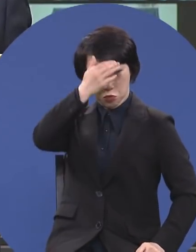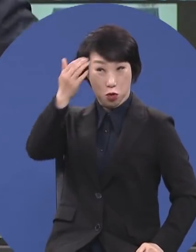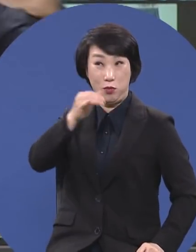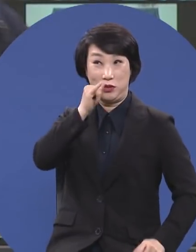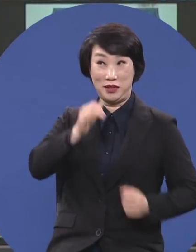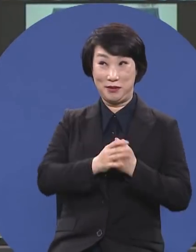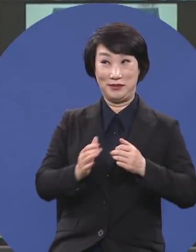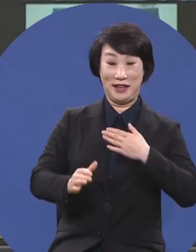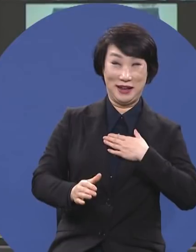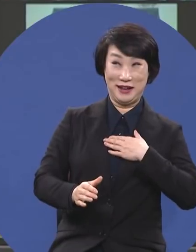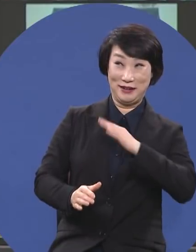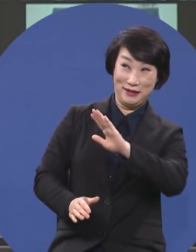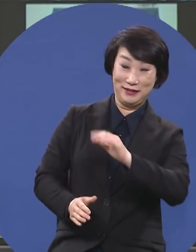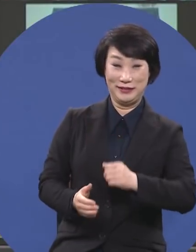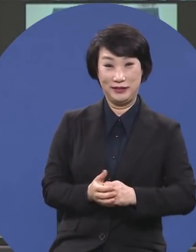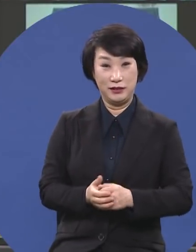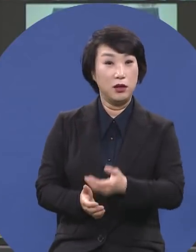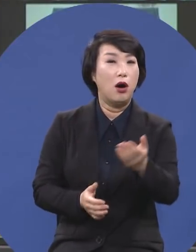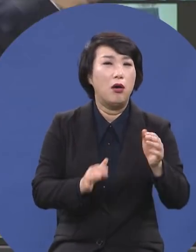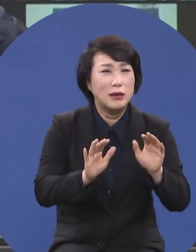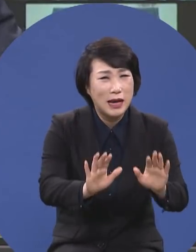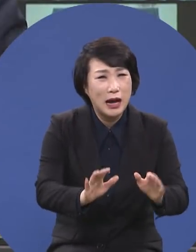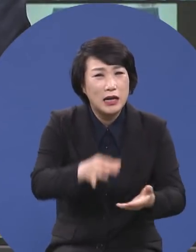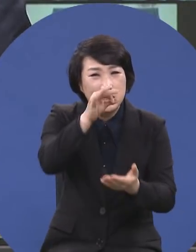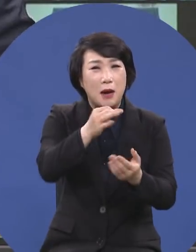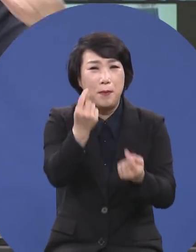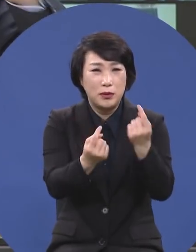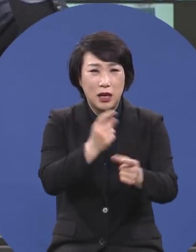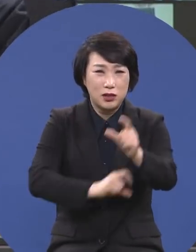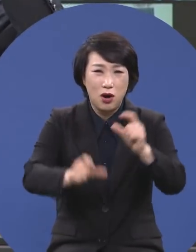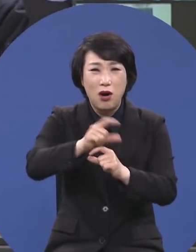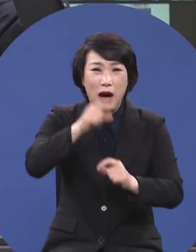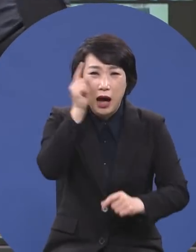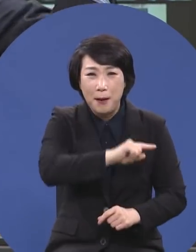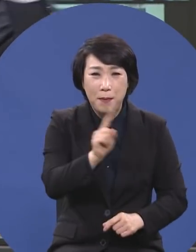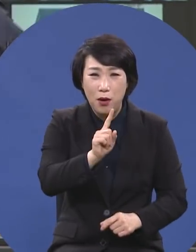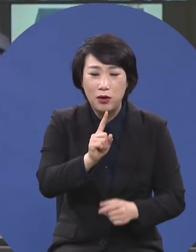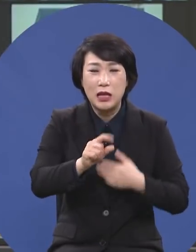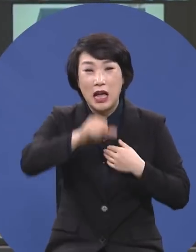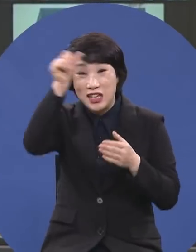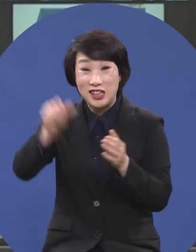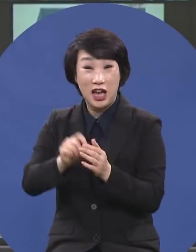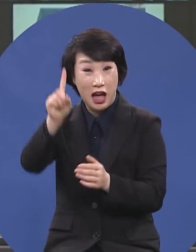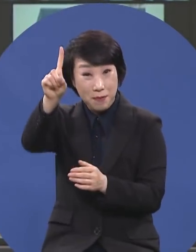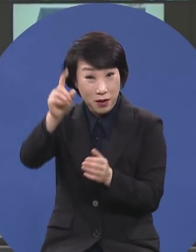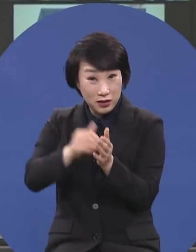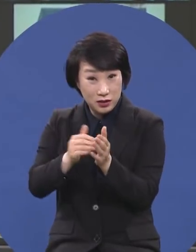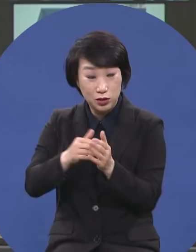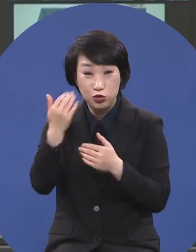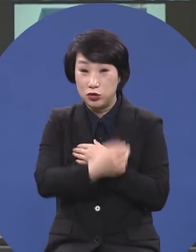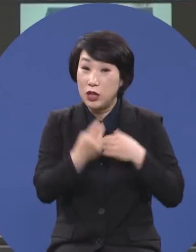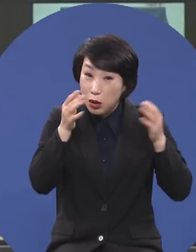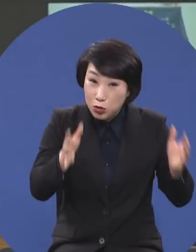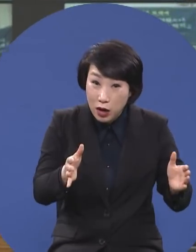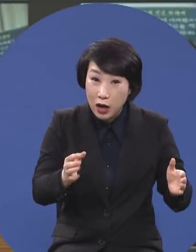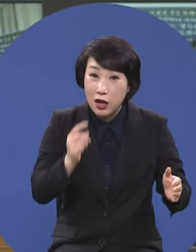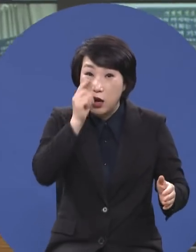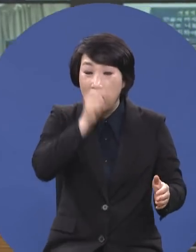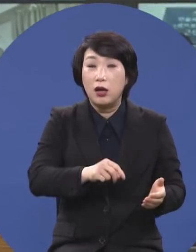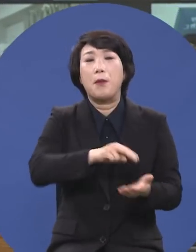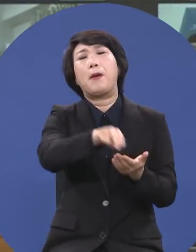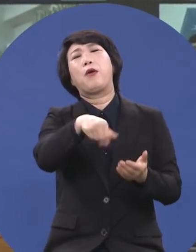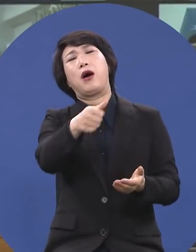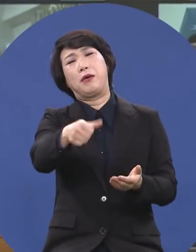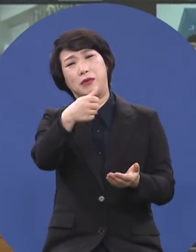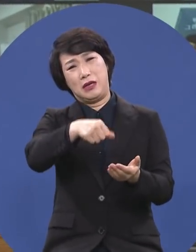때문에 여러분 재산보다 더 허랑방탕 내게 주는 한 번밖에 없는 육신의 때를 허랑방탕하지 말라